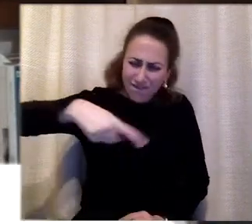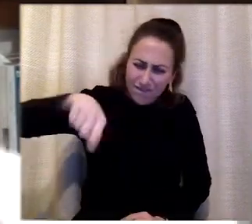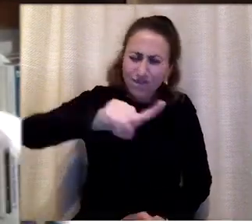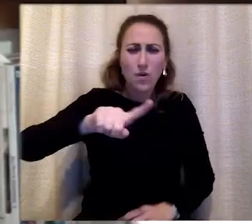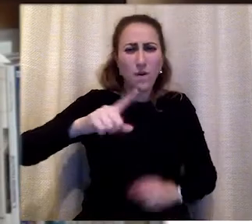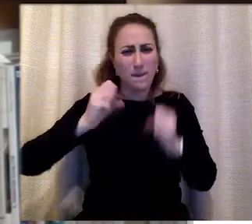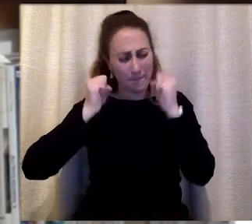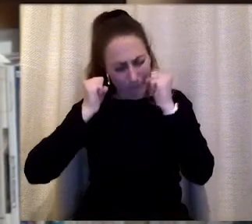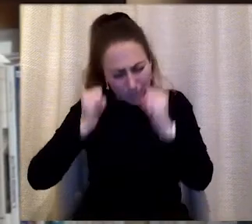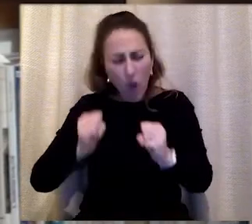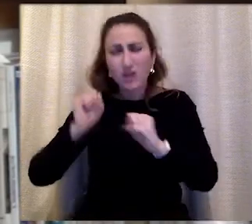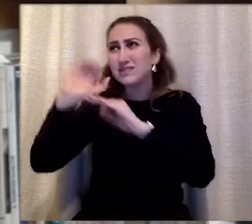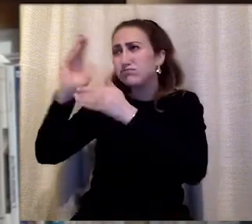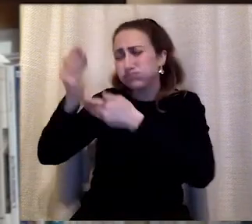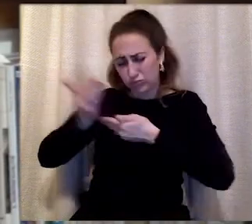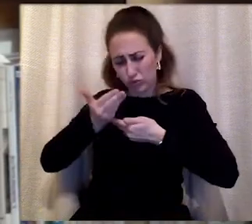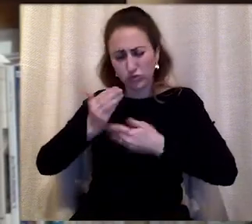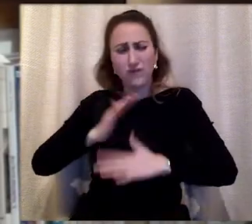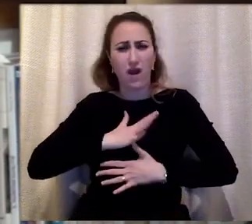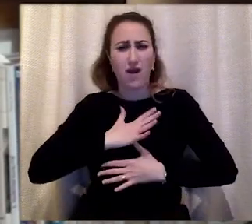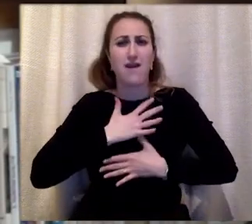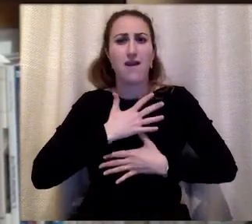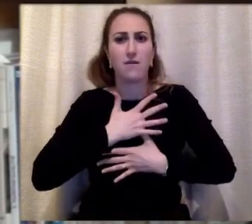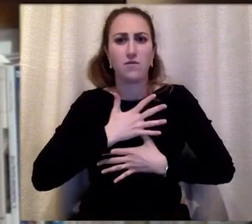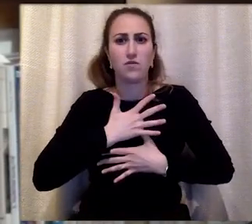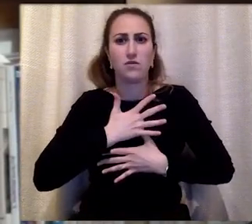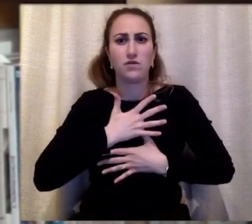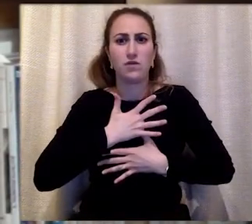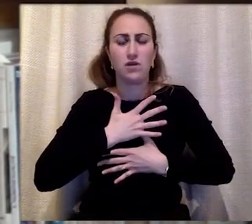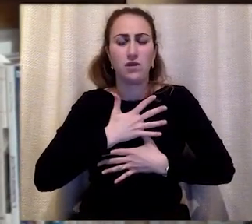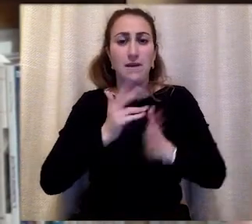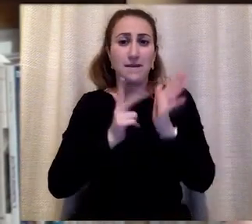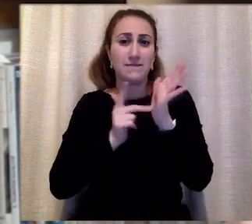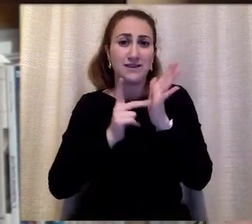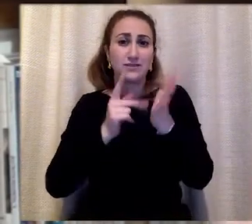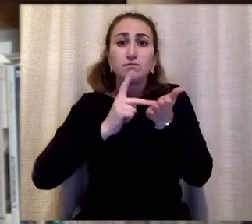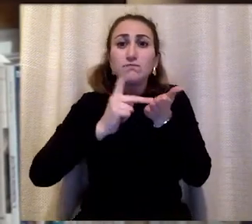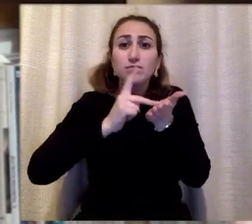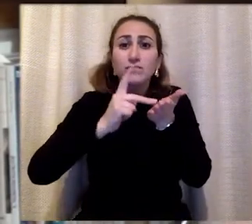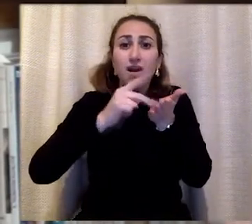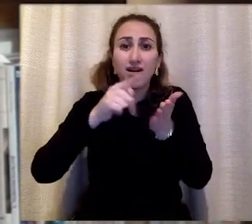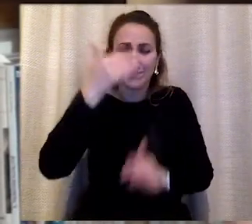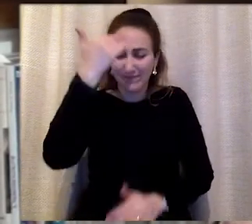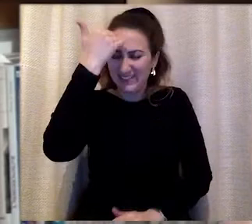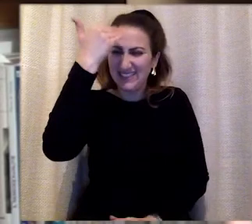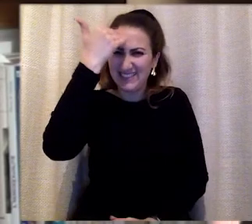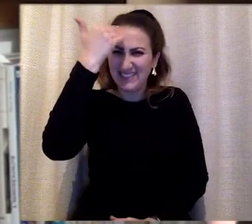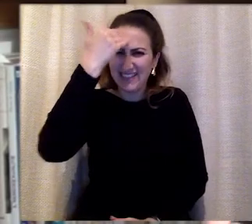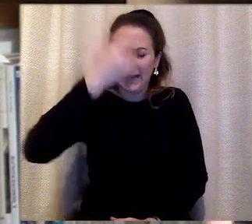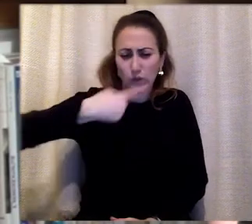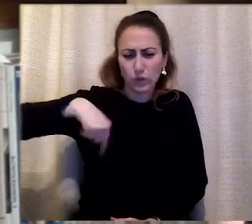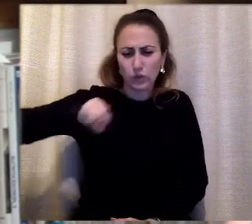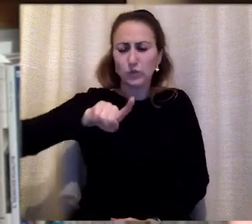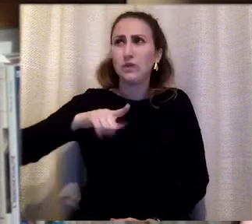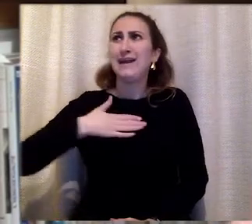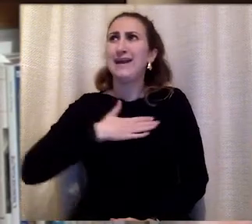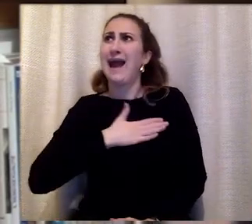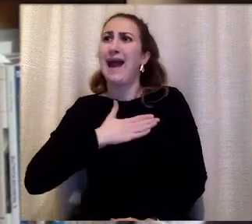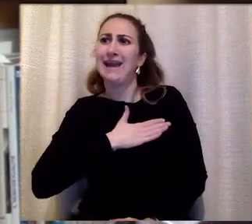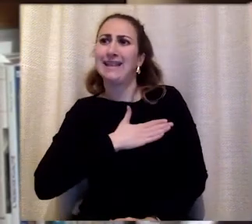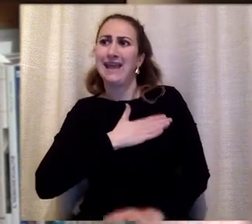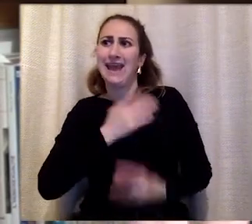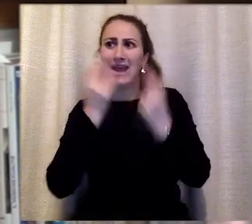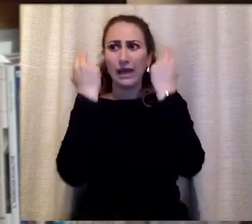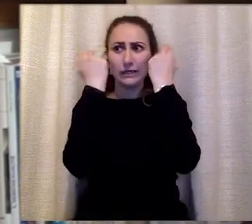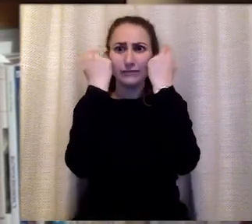amour? Parce que Paul connaît le cœur de l'homme. Parce que Paul connaît notre côté rebelle. Et